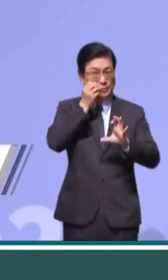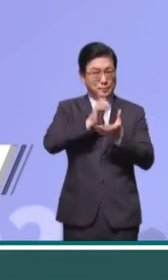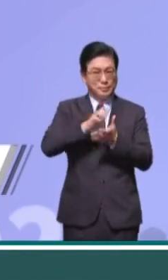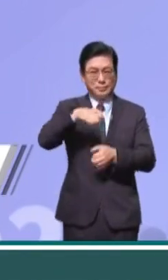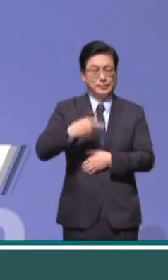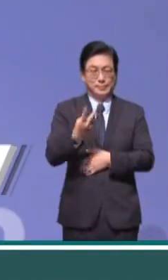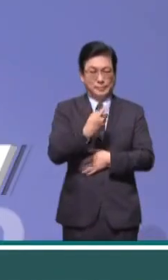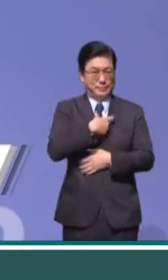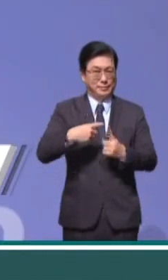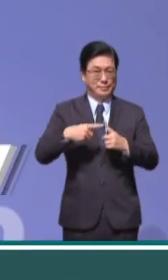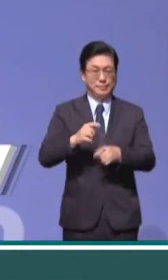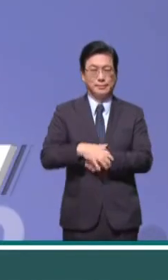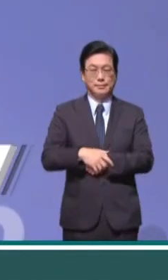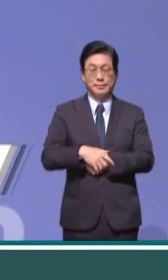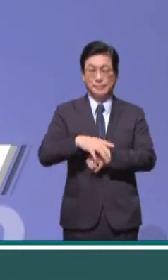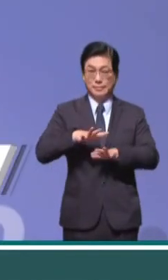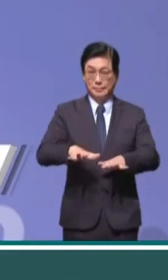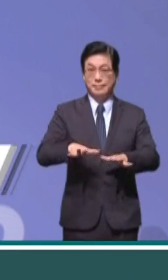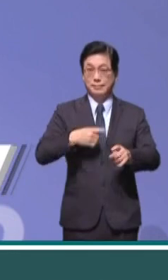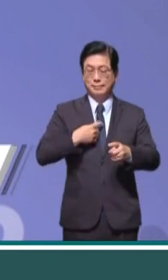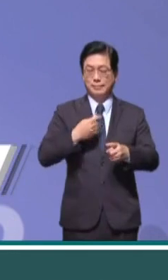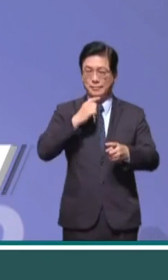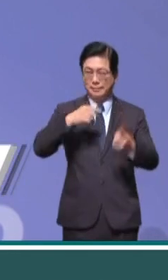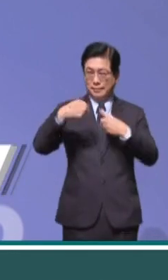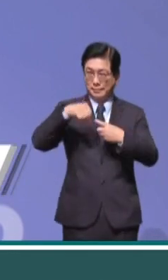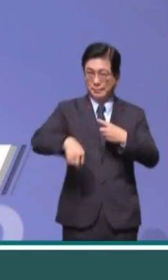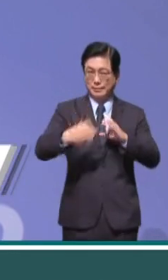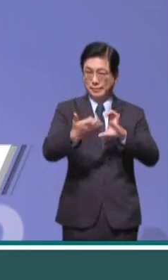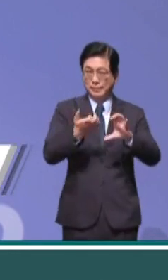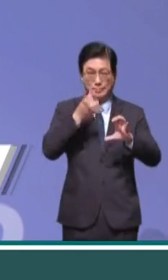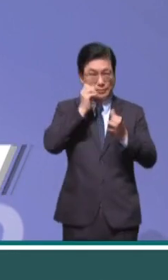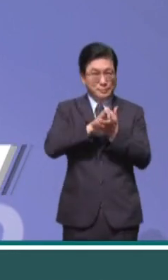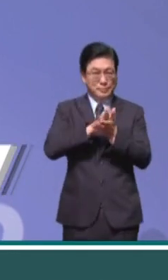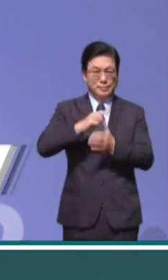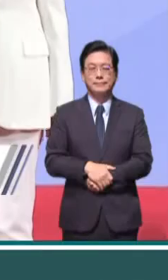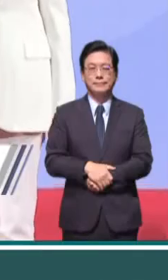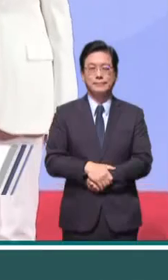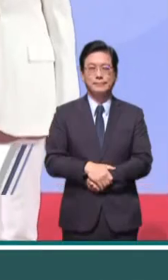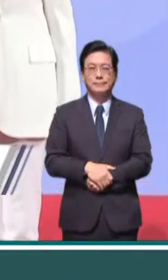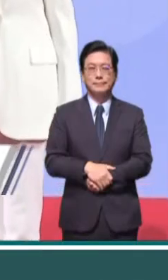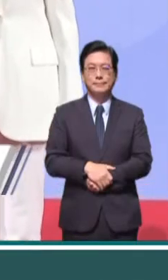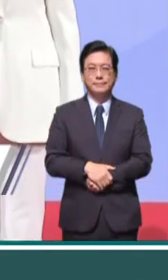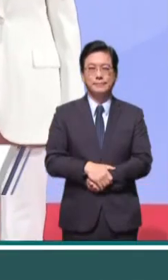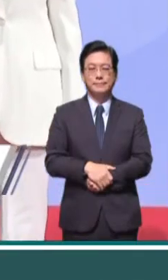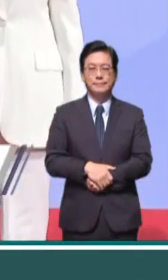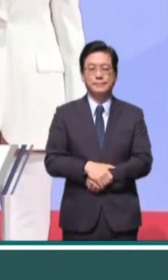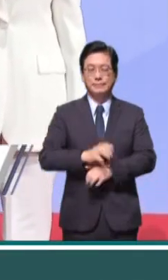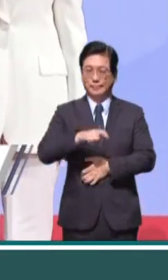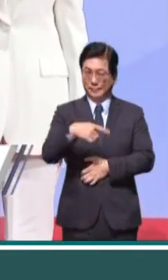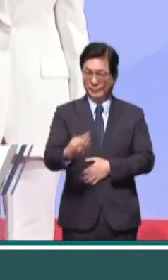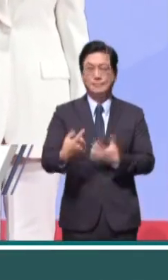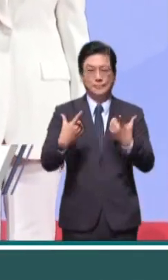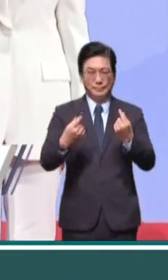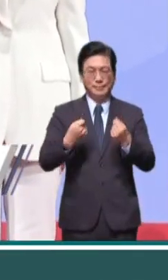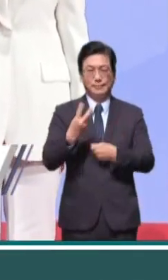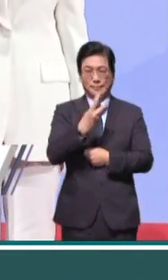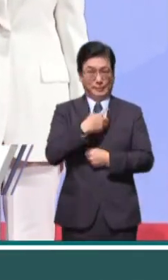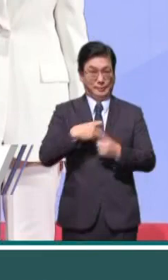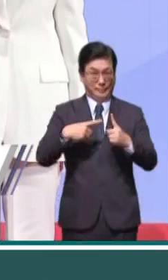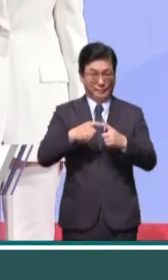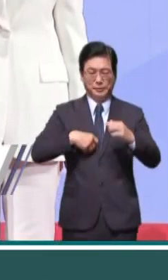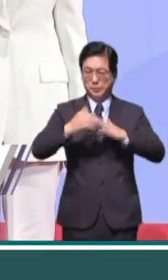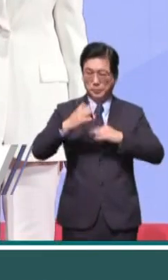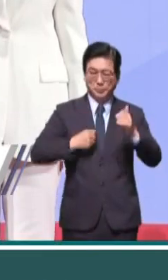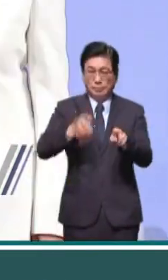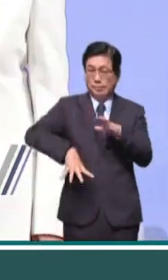呢，今天我们要选的是台北市长，在第一阶段的申论里面，其实很可惜哈，第